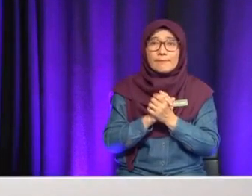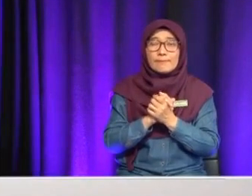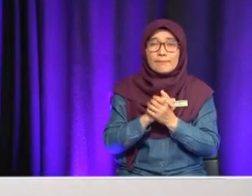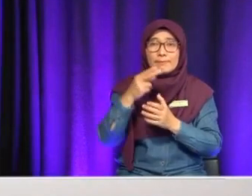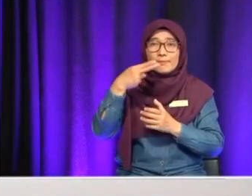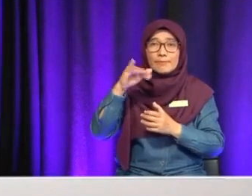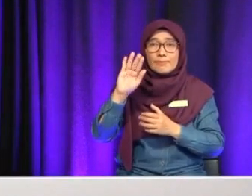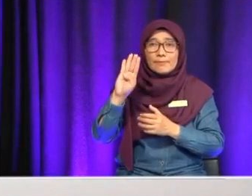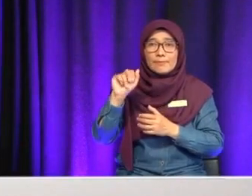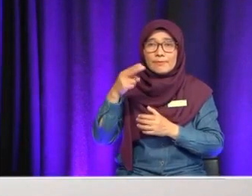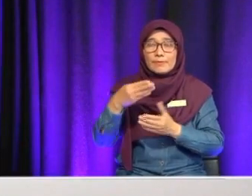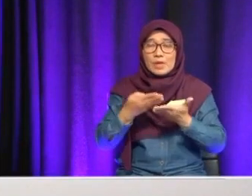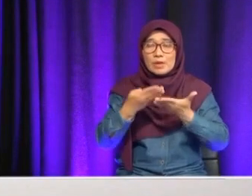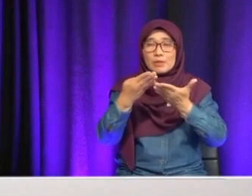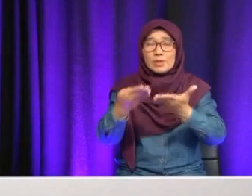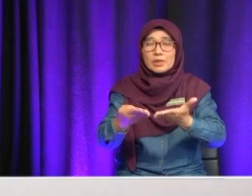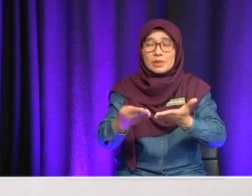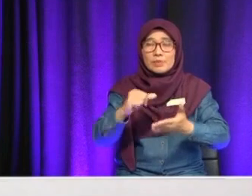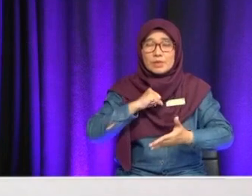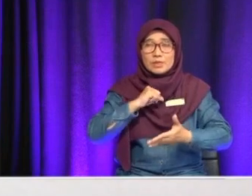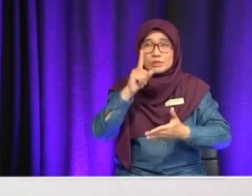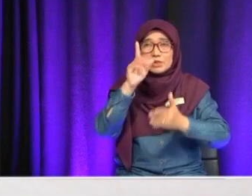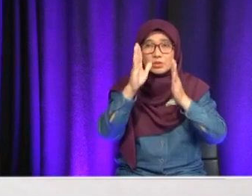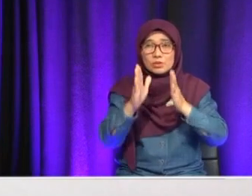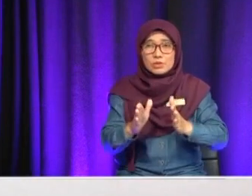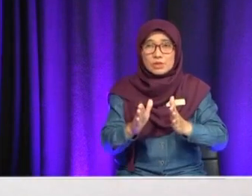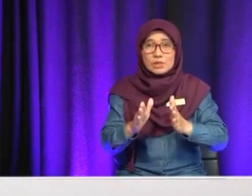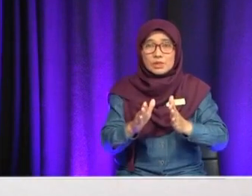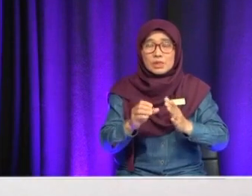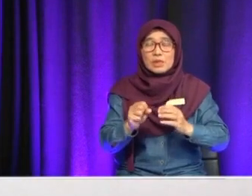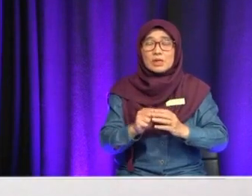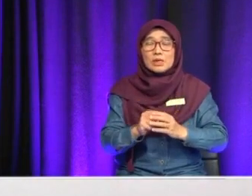Hibah ialah pemberian milik seseorang secara